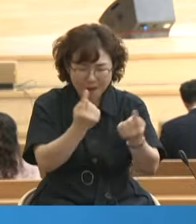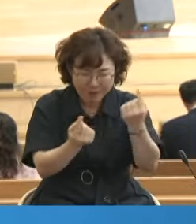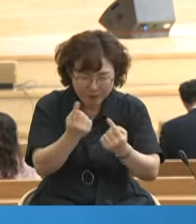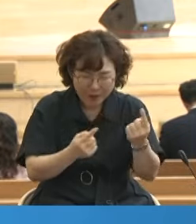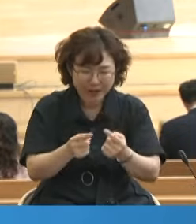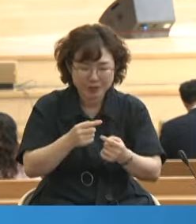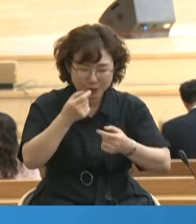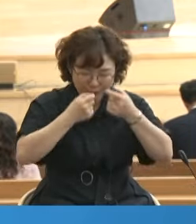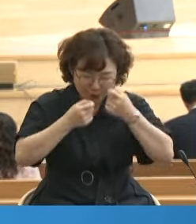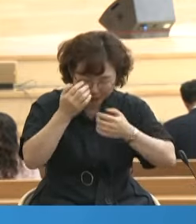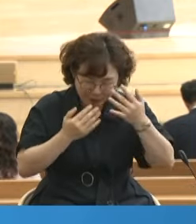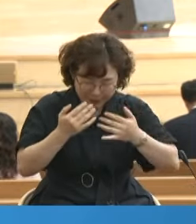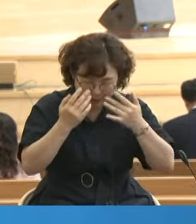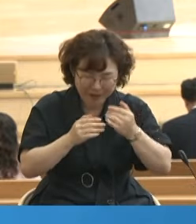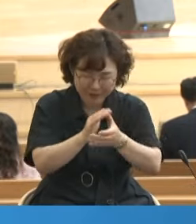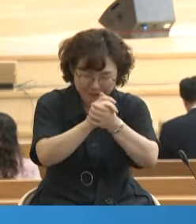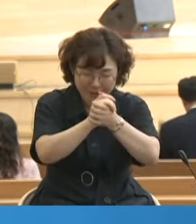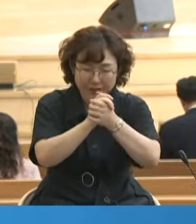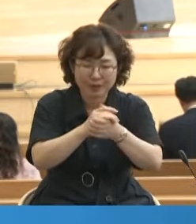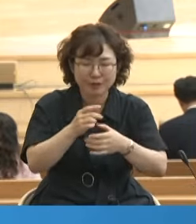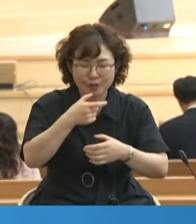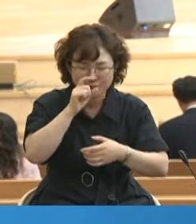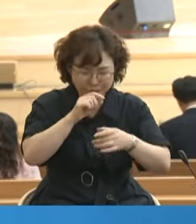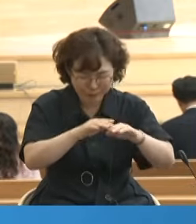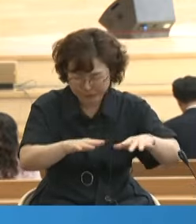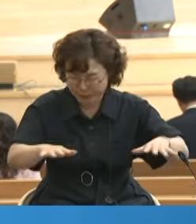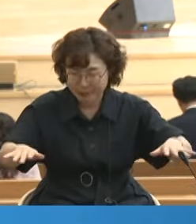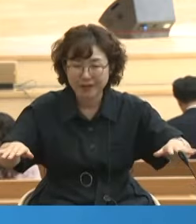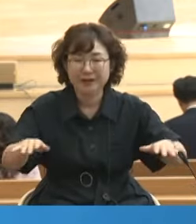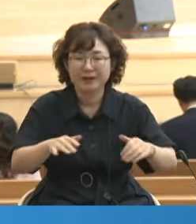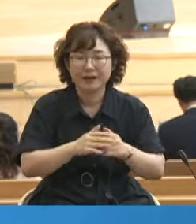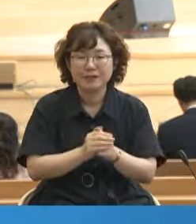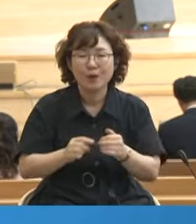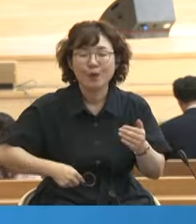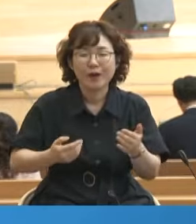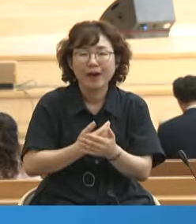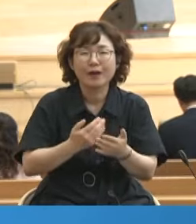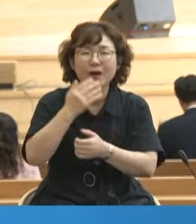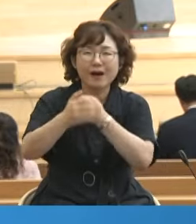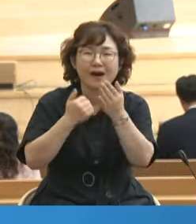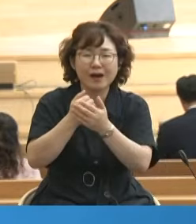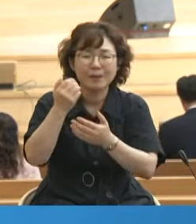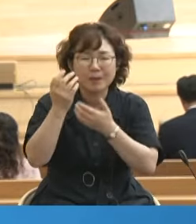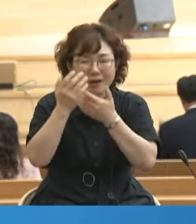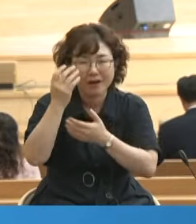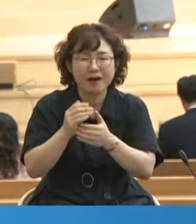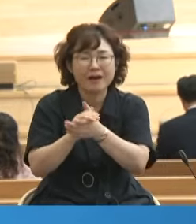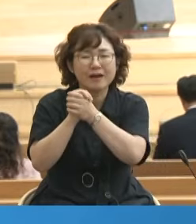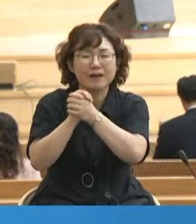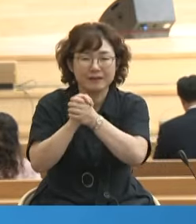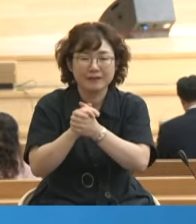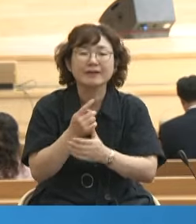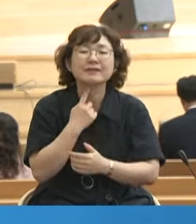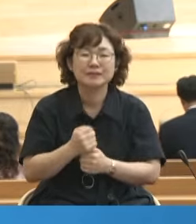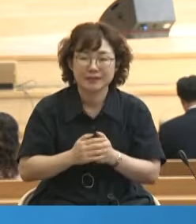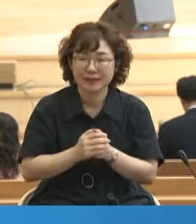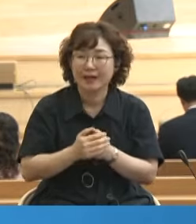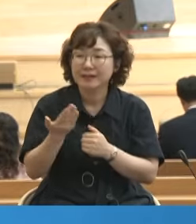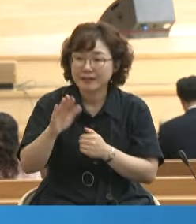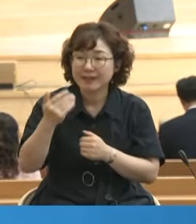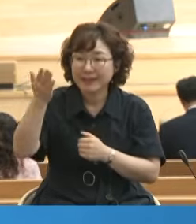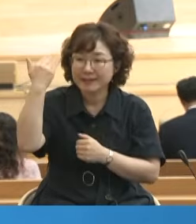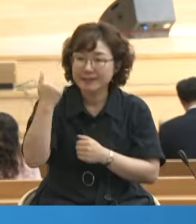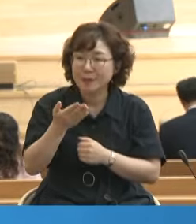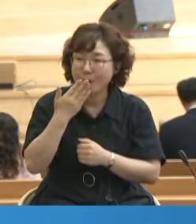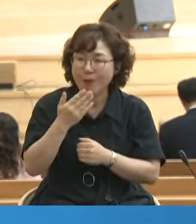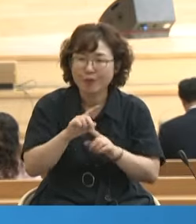눈물이 마를 겨를이 없이 회개하며 하나님 앞에 매달려서. 근데 생각해 보세요. 그 과거에 먹을